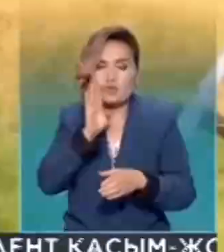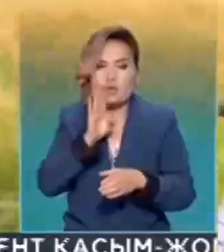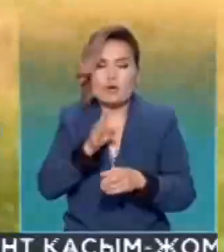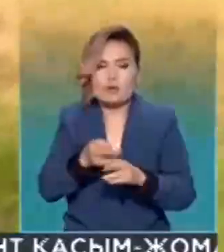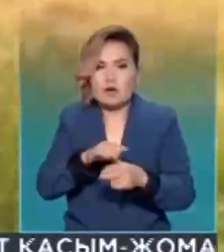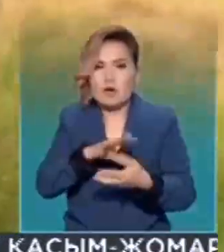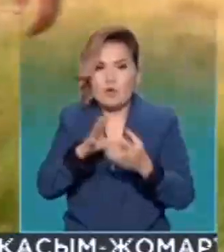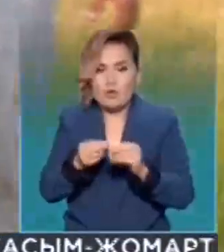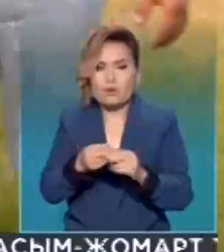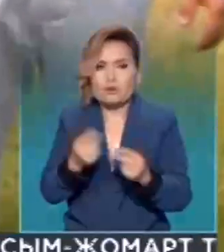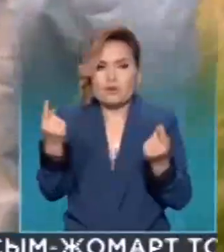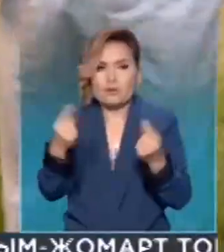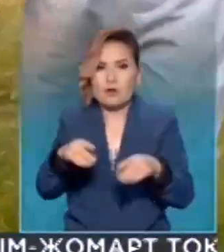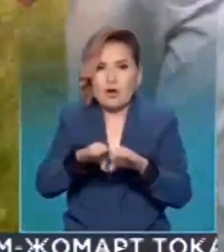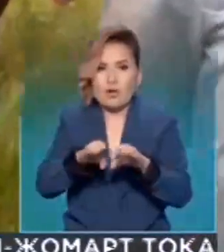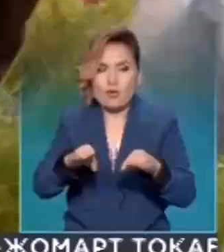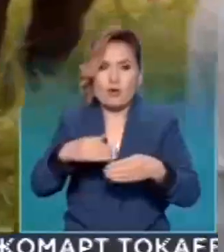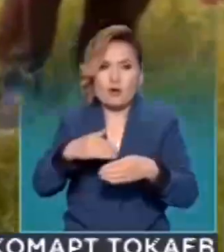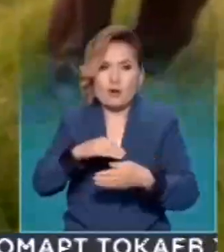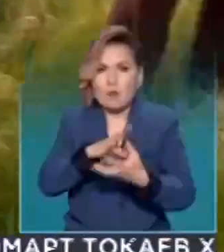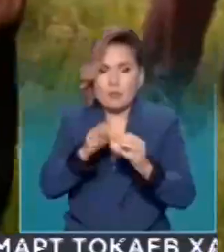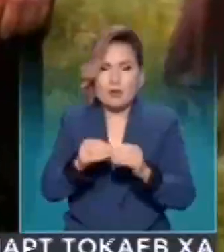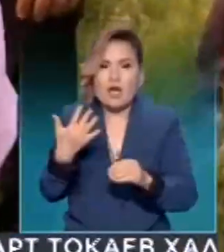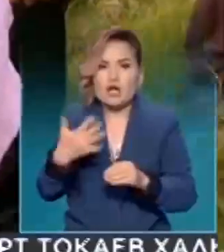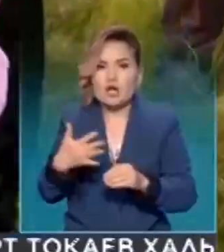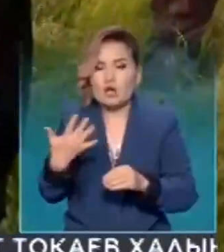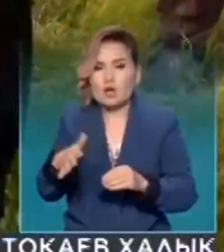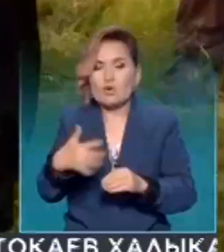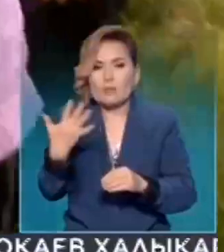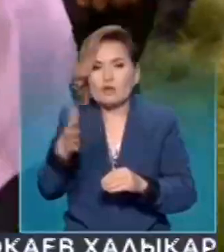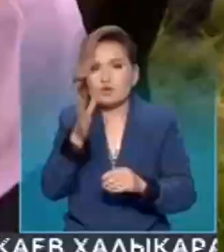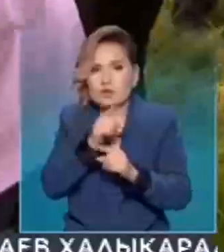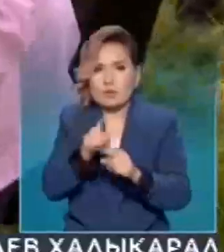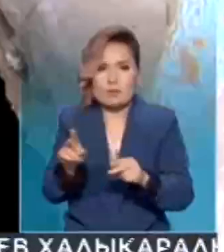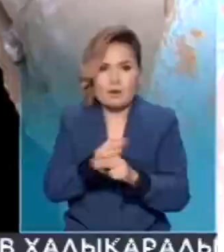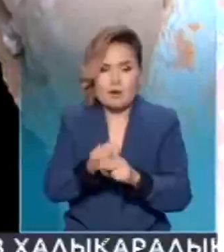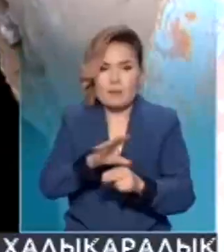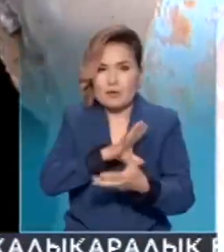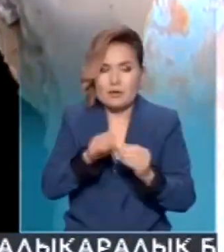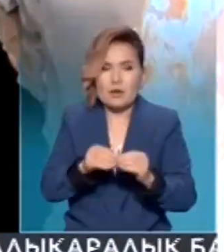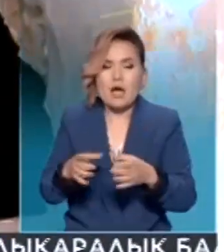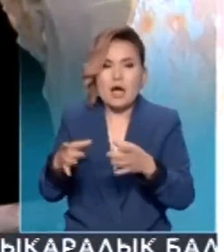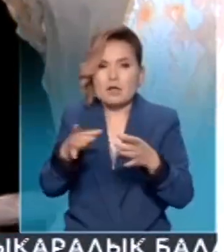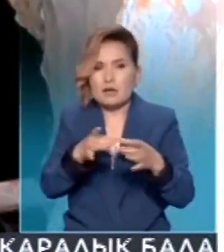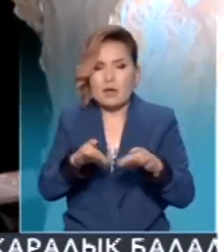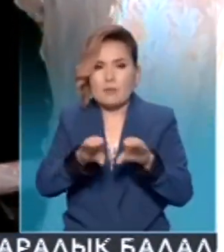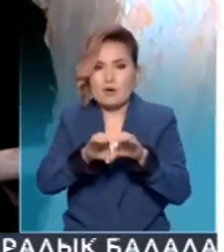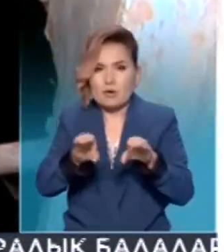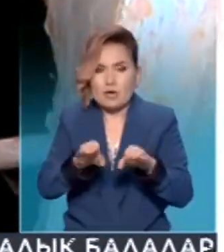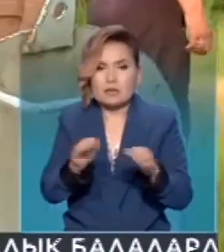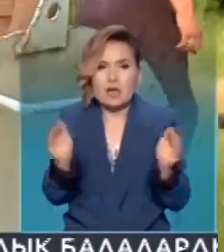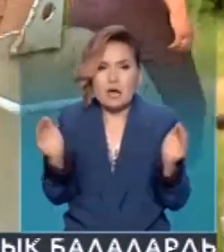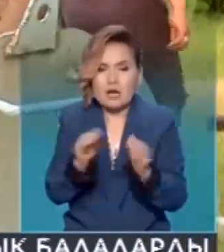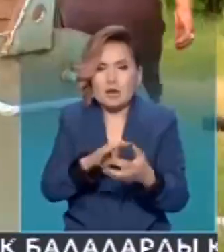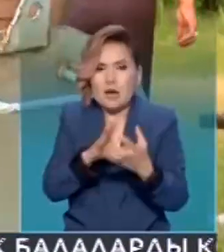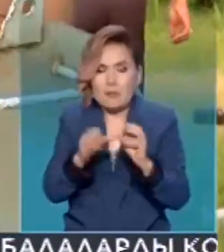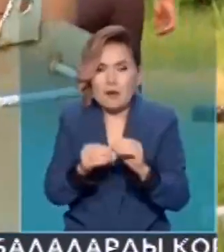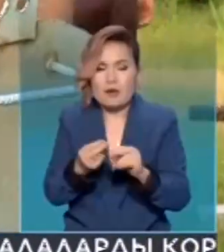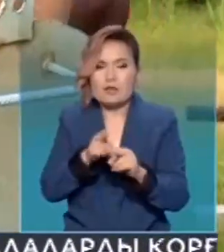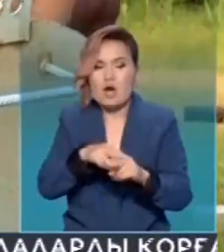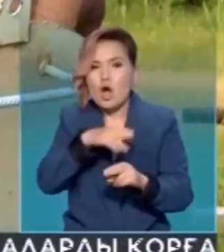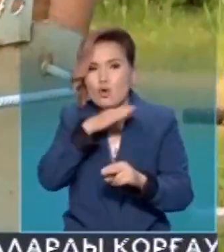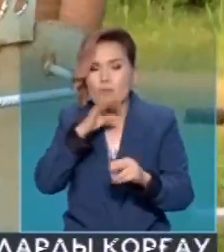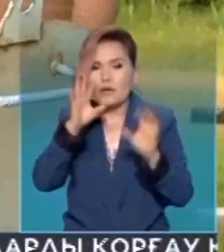бойындағы магистральды құбырдан тартады. Ол құбыр 55 жылдан бері жаңартылмаған, әрі диаметрі кішкентай. Сондай-ақ құбырға заңсыз қосылғандар